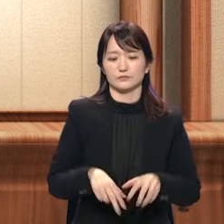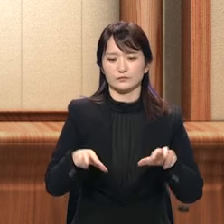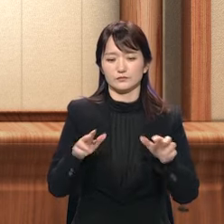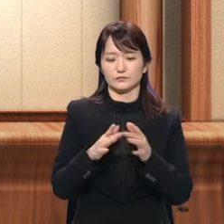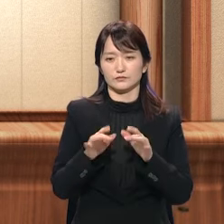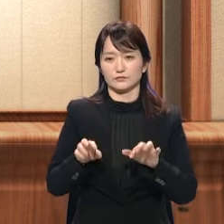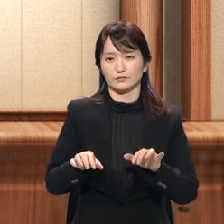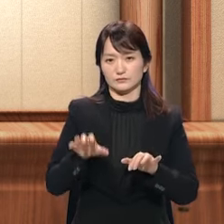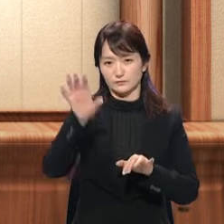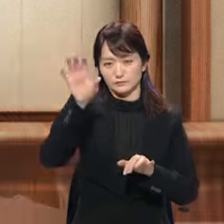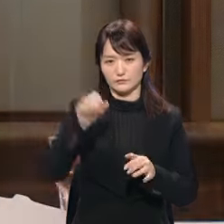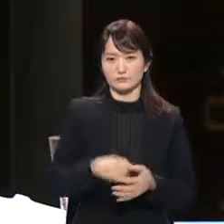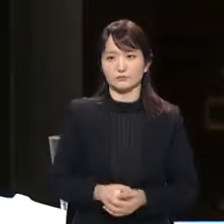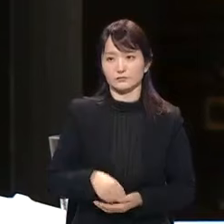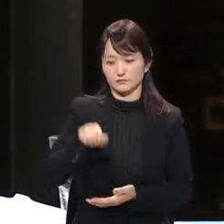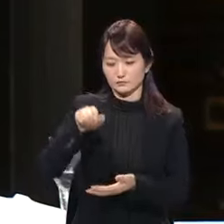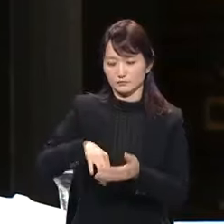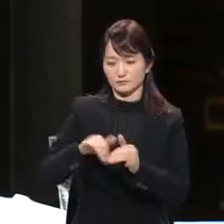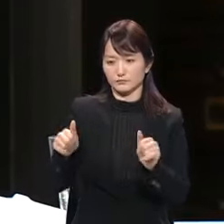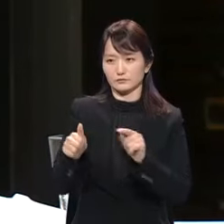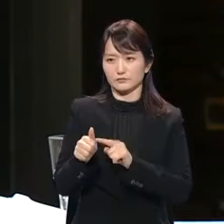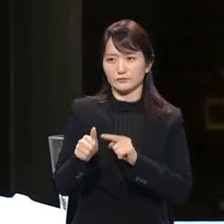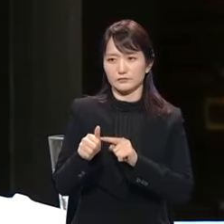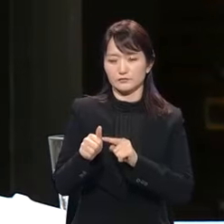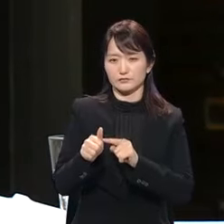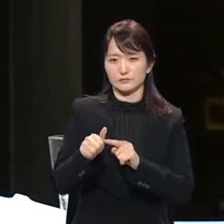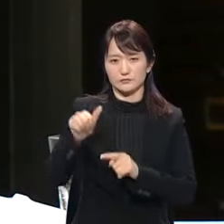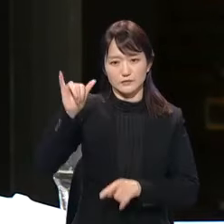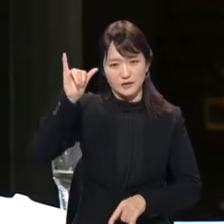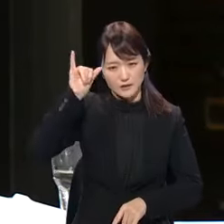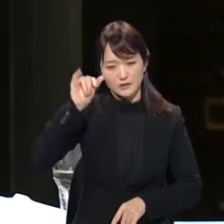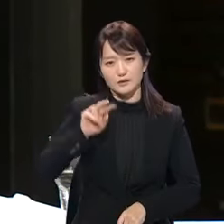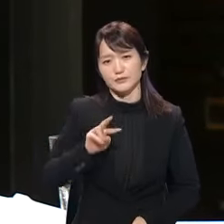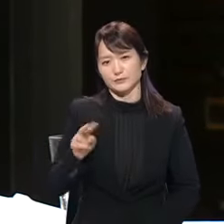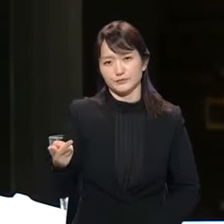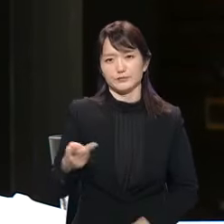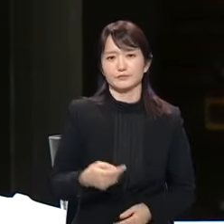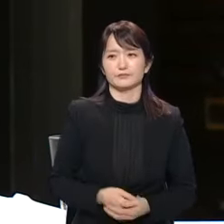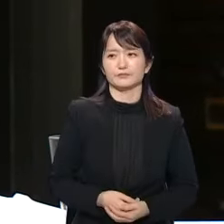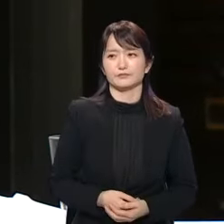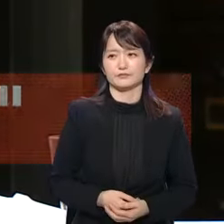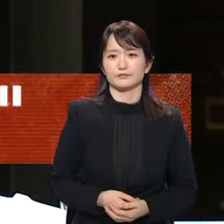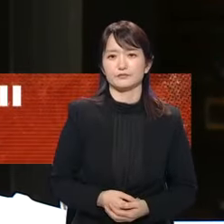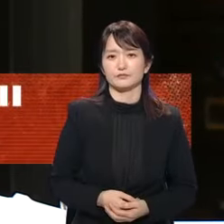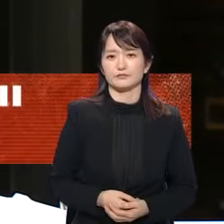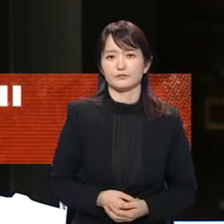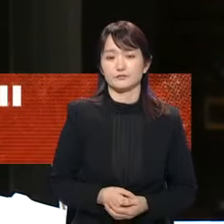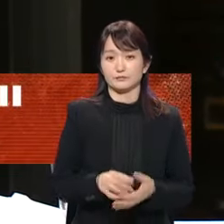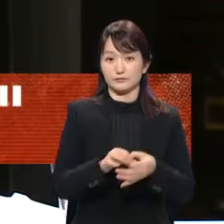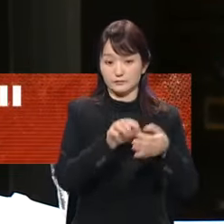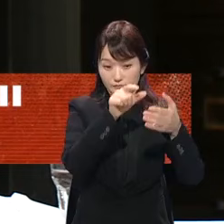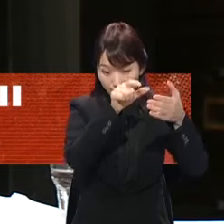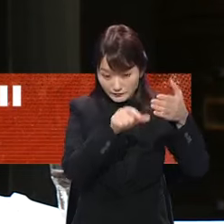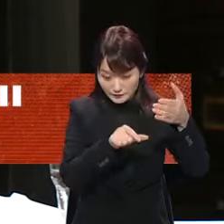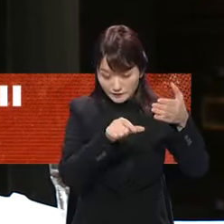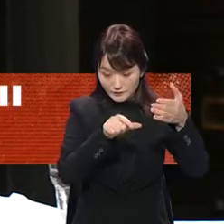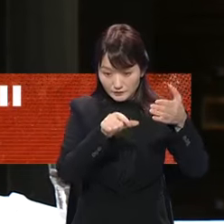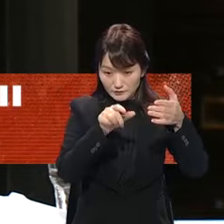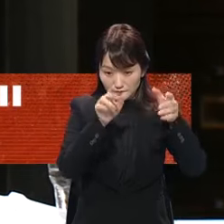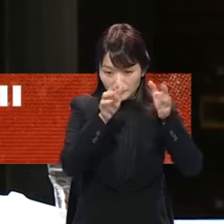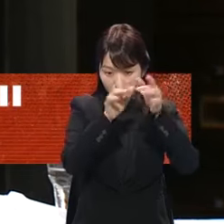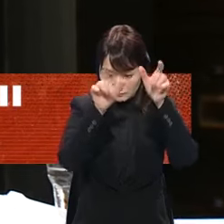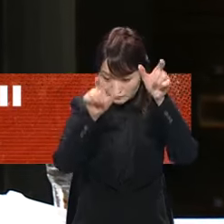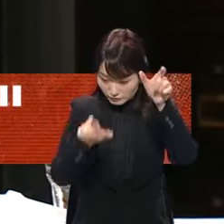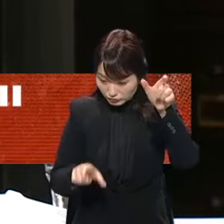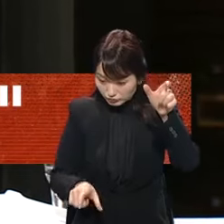여러분들 채팅창에서 판사 빨리 AI 대체해야 된다고 지금 계속 그생 실제 그런데이 관련 기사에 달린 댓글도 그건 그게 막